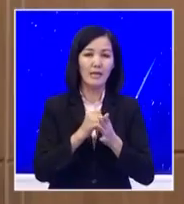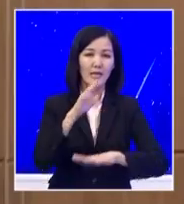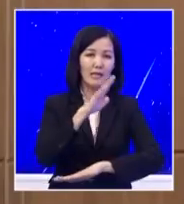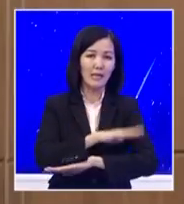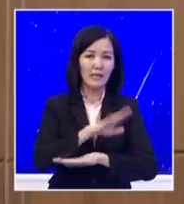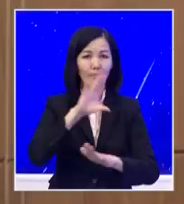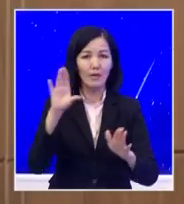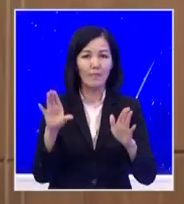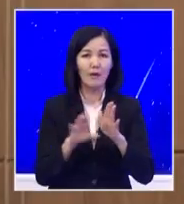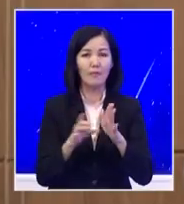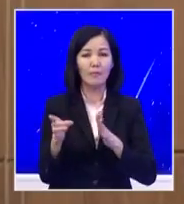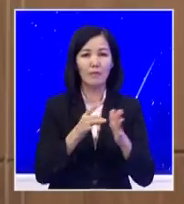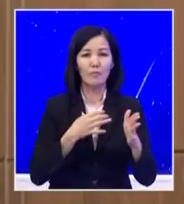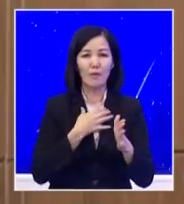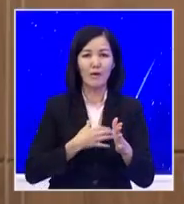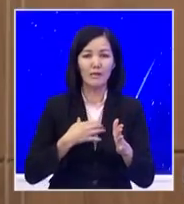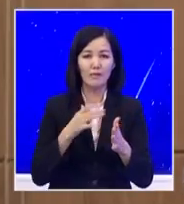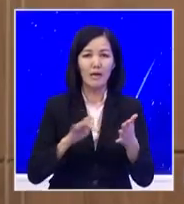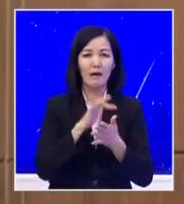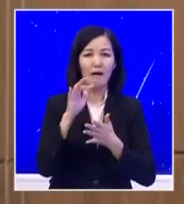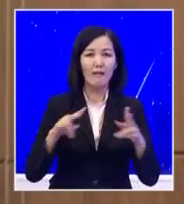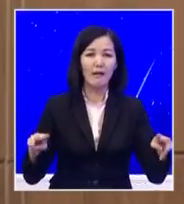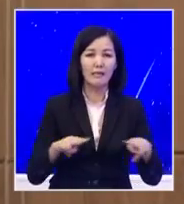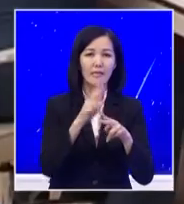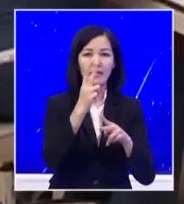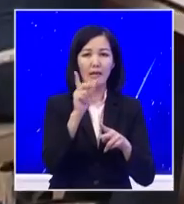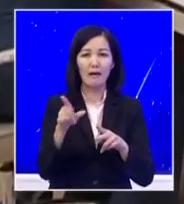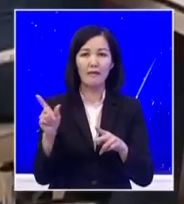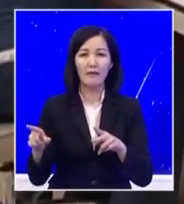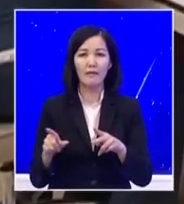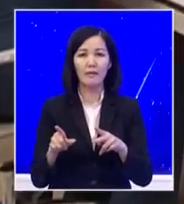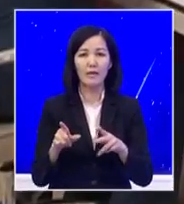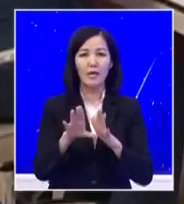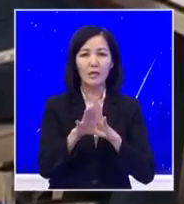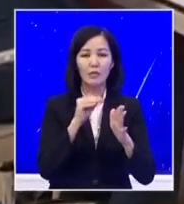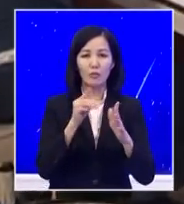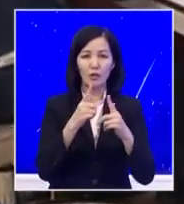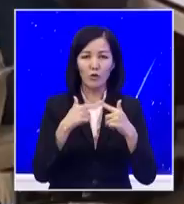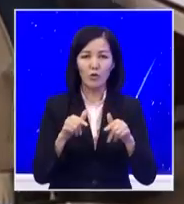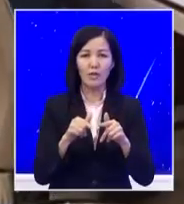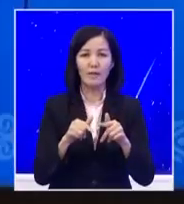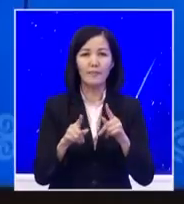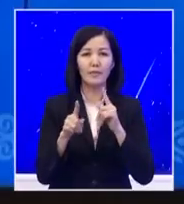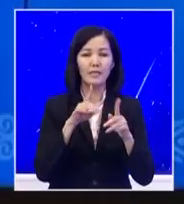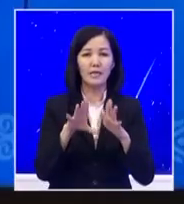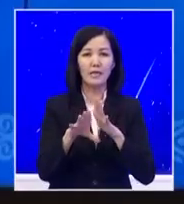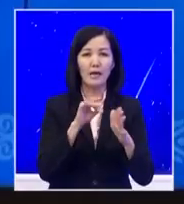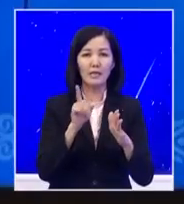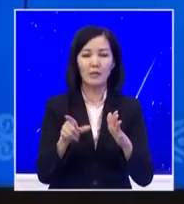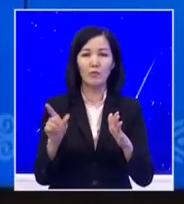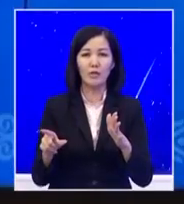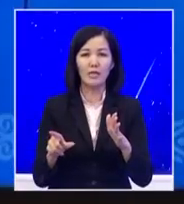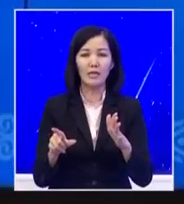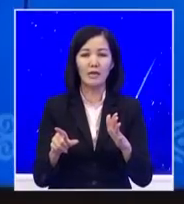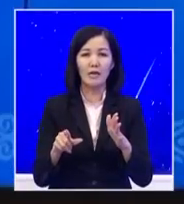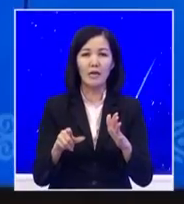республикалық маңызы бар қаладан және ел астанасынан екі адамнан өкілдік ететін депутаттар құрайды. Сенат